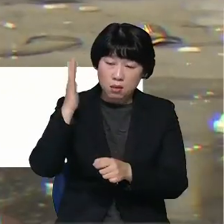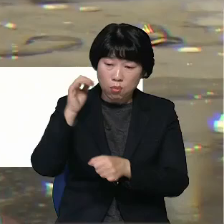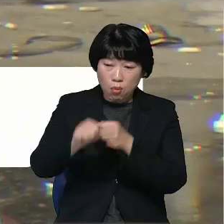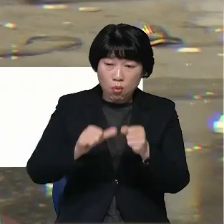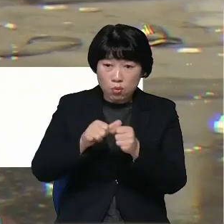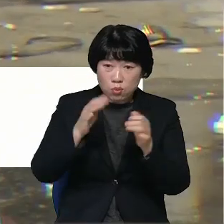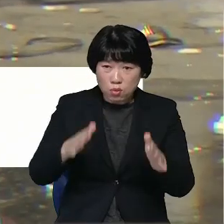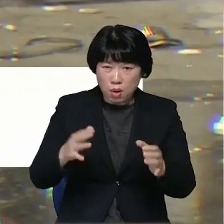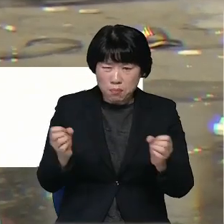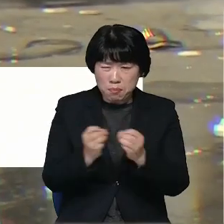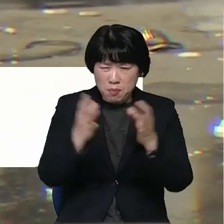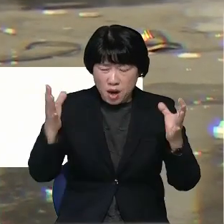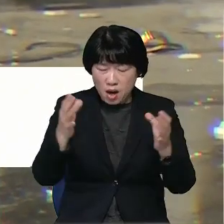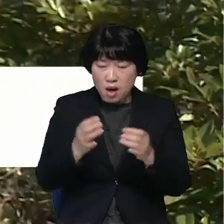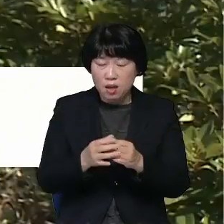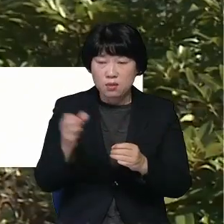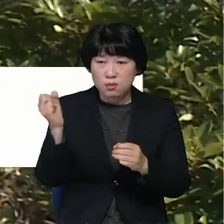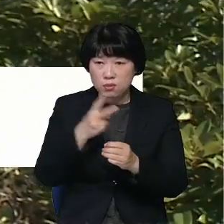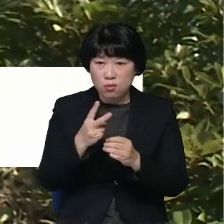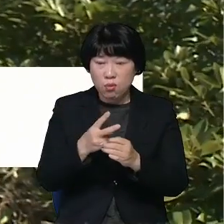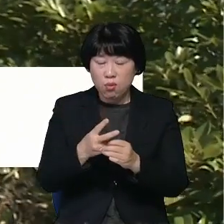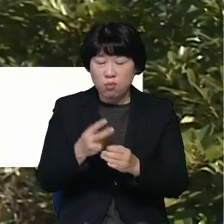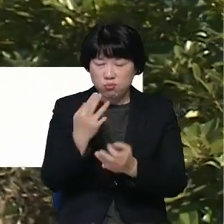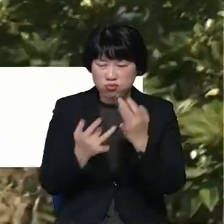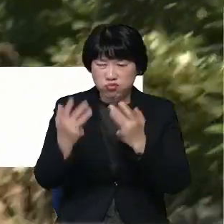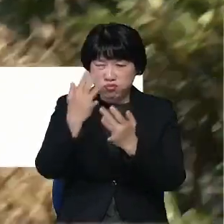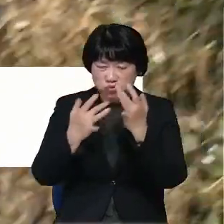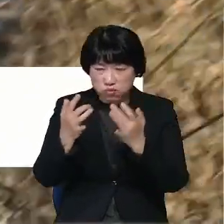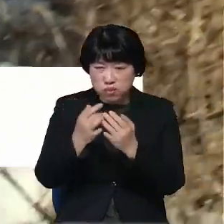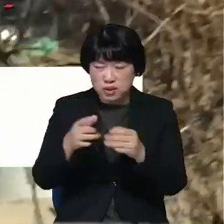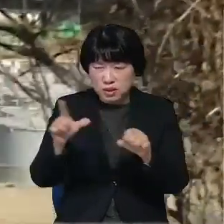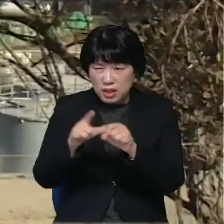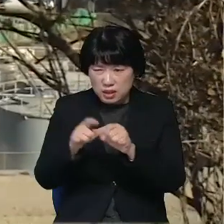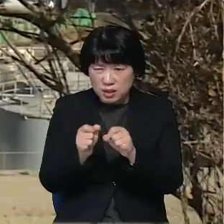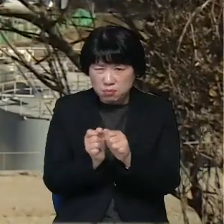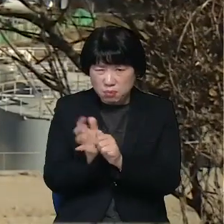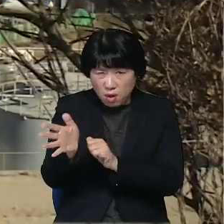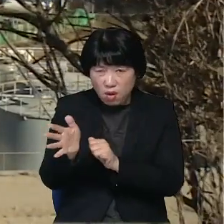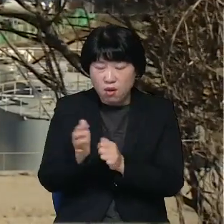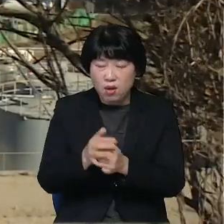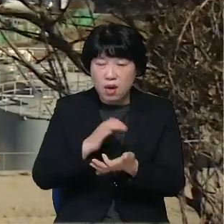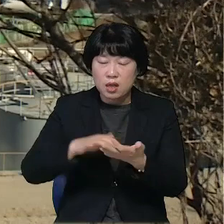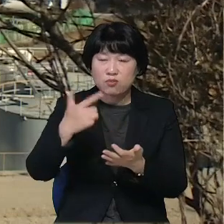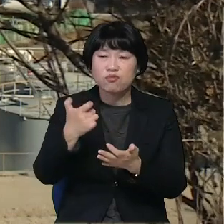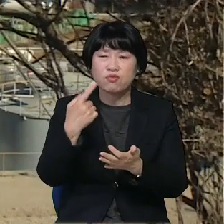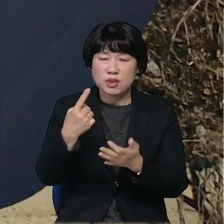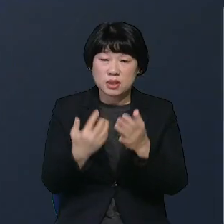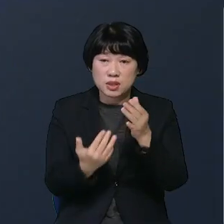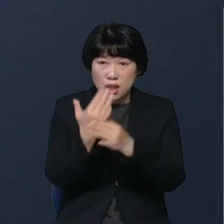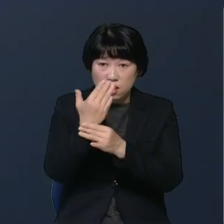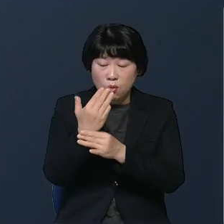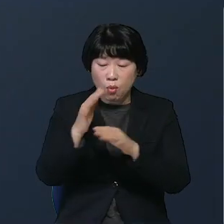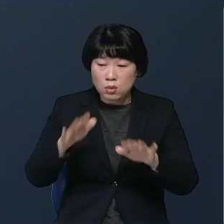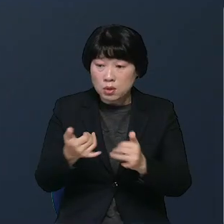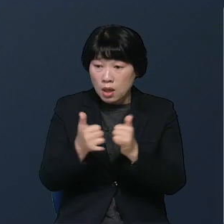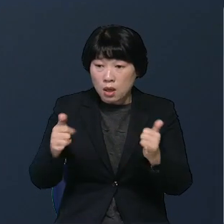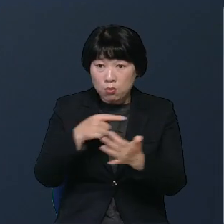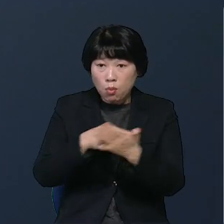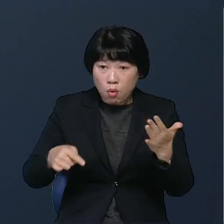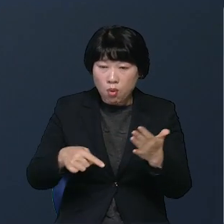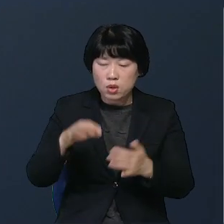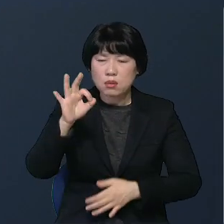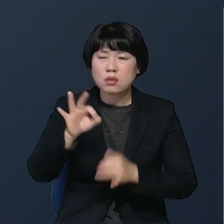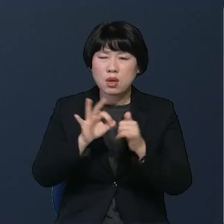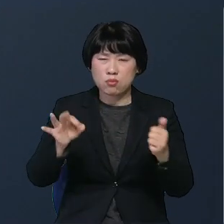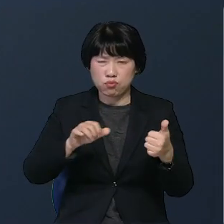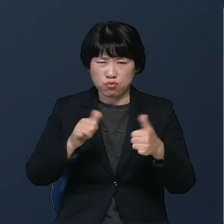화재, 폭발, 가스 누출 등 모두 61건이 발생했습니다. 이번 폭발 사고를 제외한 인명피해도